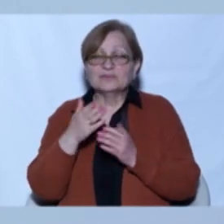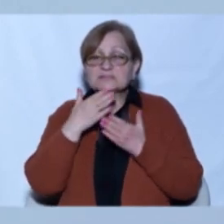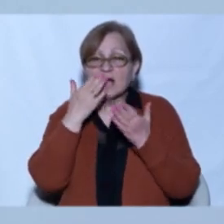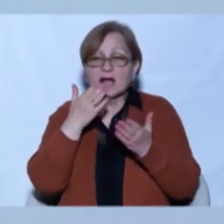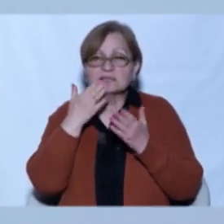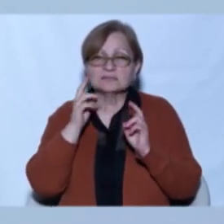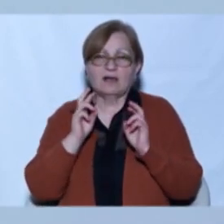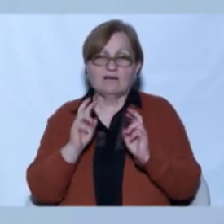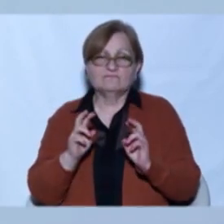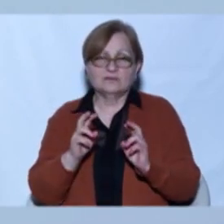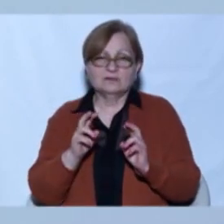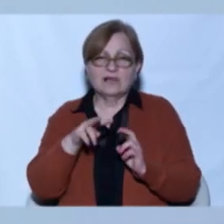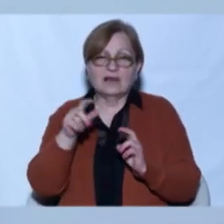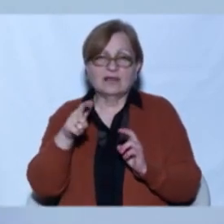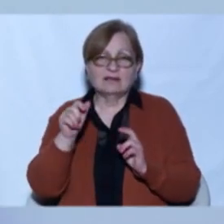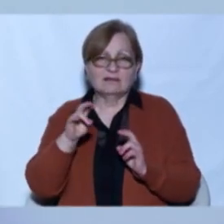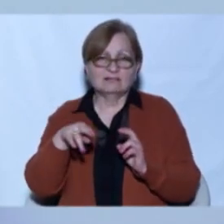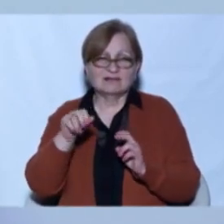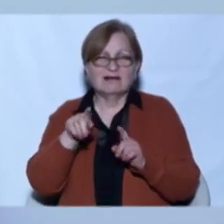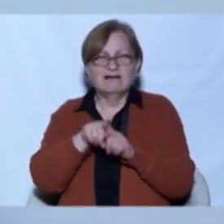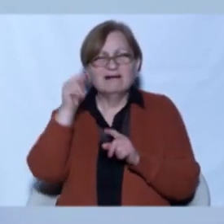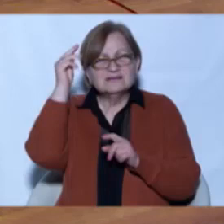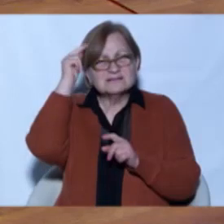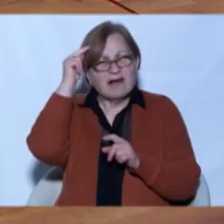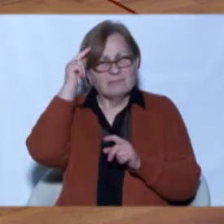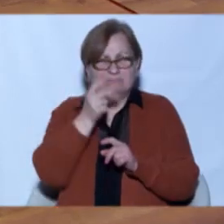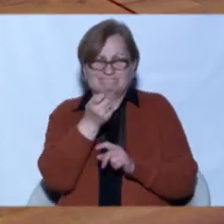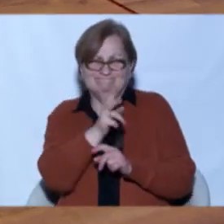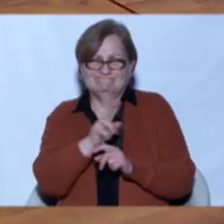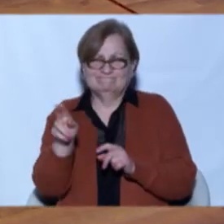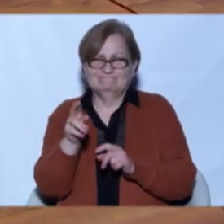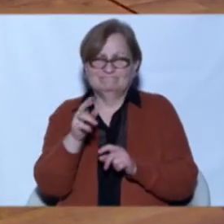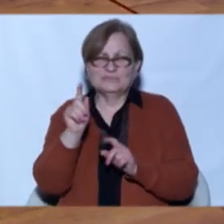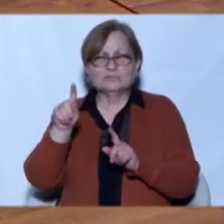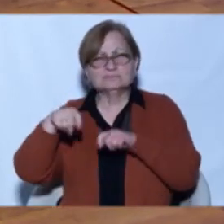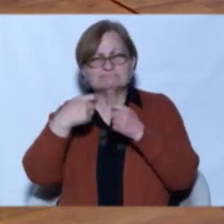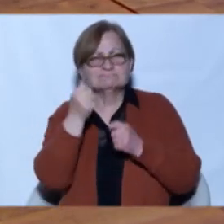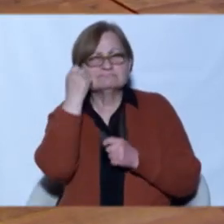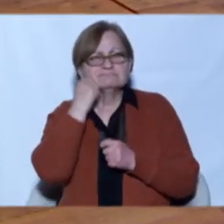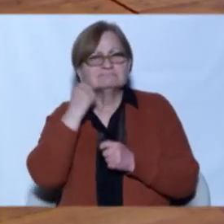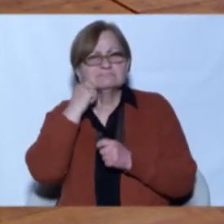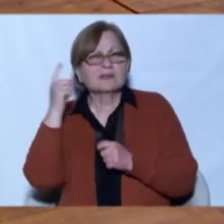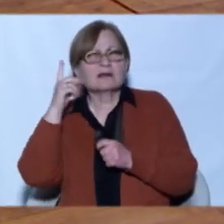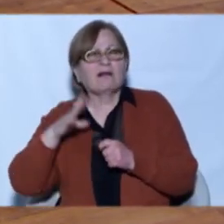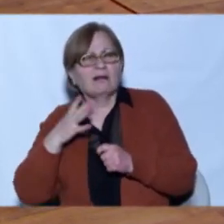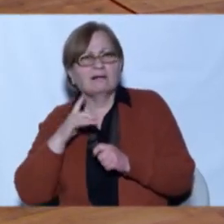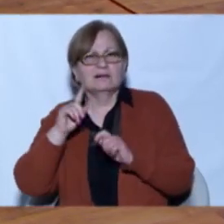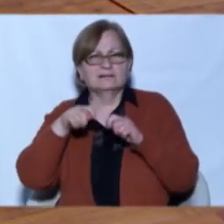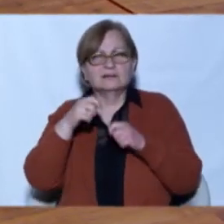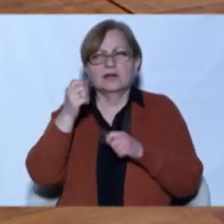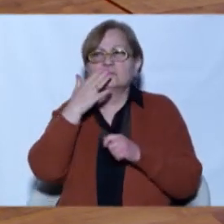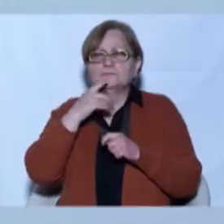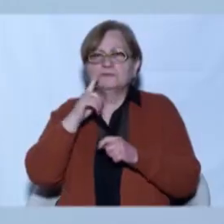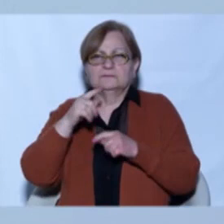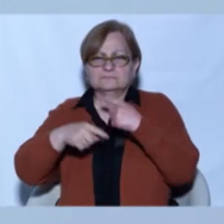საკითხავი. ლეგენდა არის ზღაპრული ხასიათის ერთგვარი გადმოცემა, თქმულება და ცოცხლობს თაობიდან